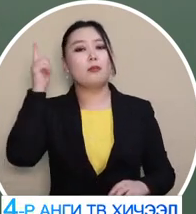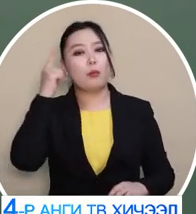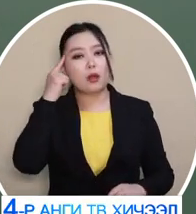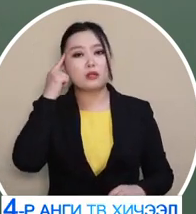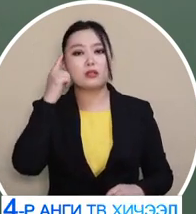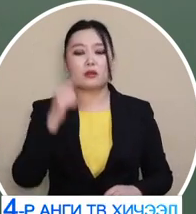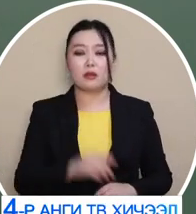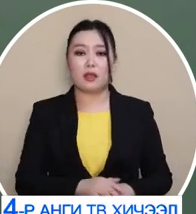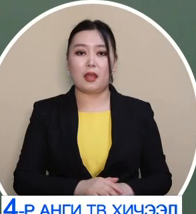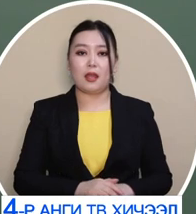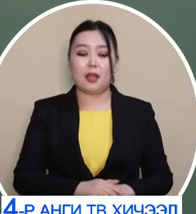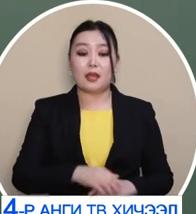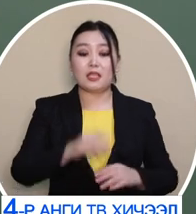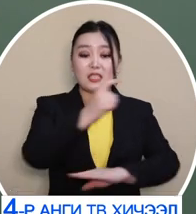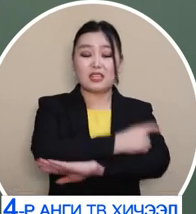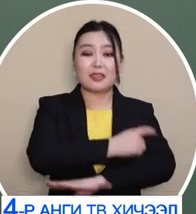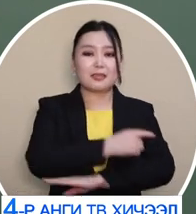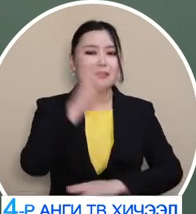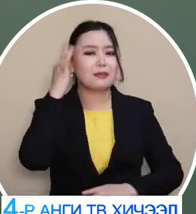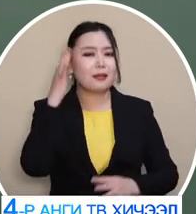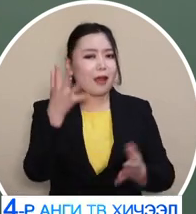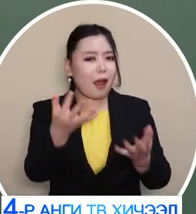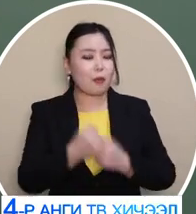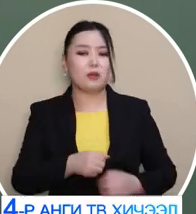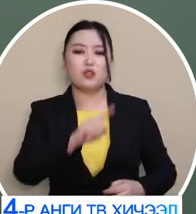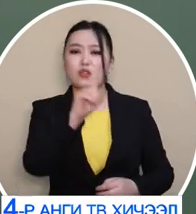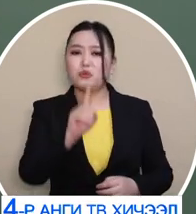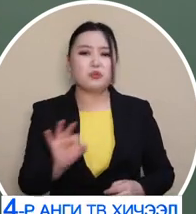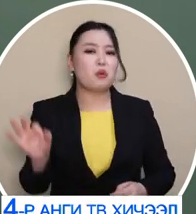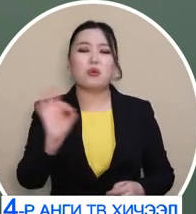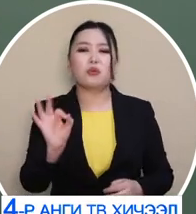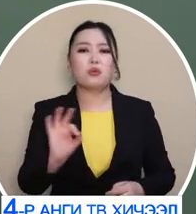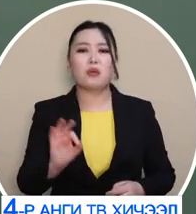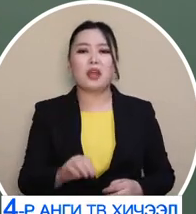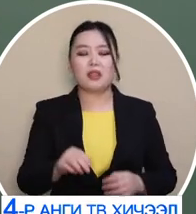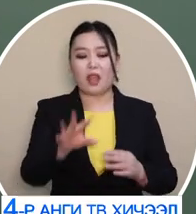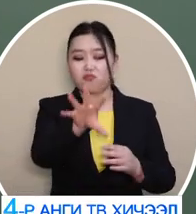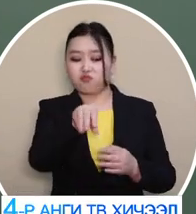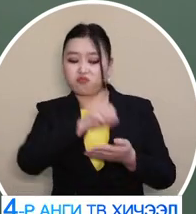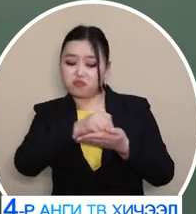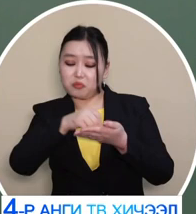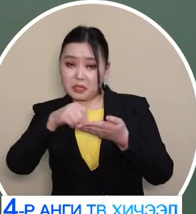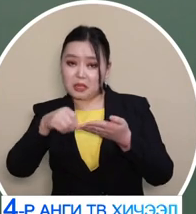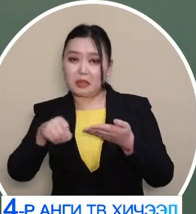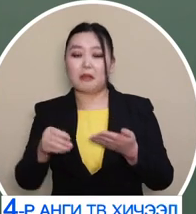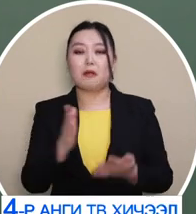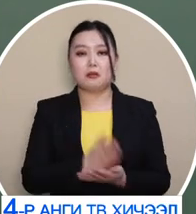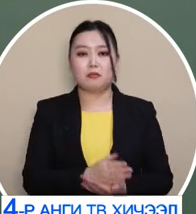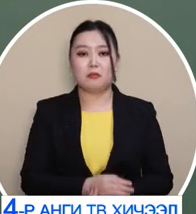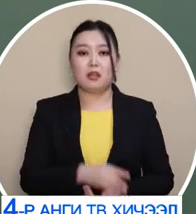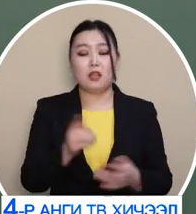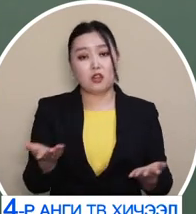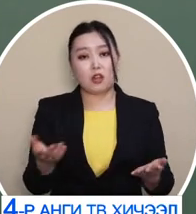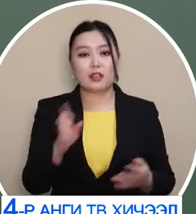за зүйлсээс санаа авах. За зөвшөөрлгүйгээр хуулан бичих тохиолдол гардаг. За энэ тохиолдолд будаа идэх